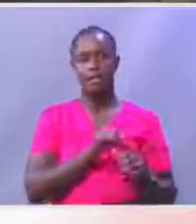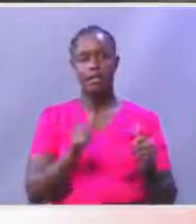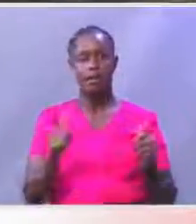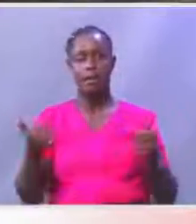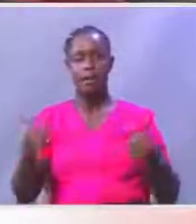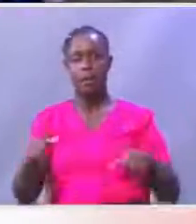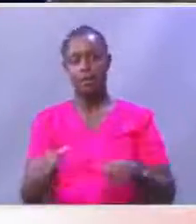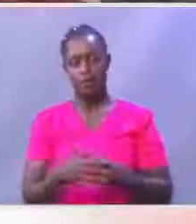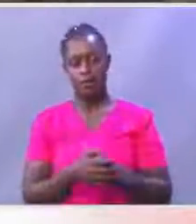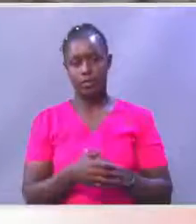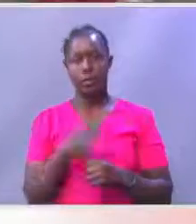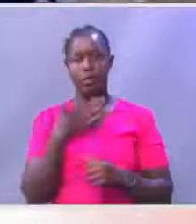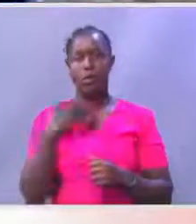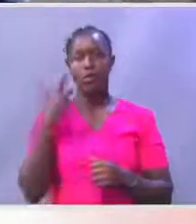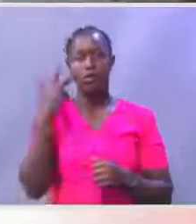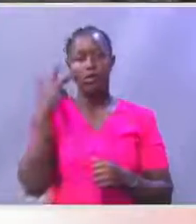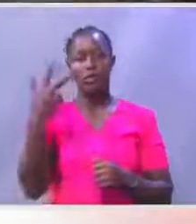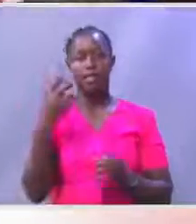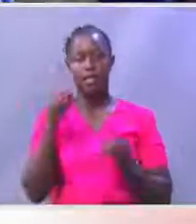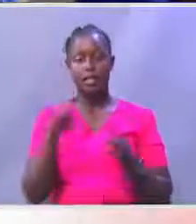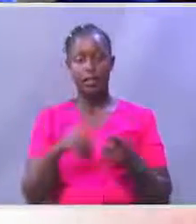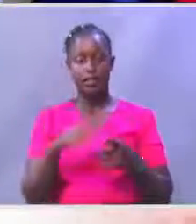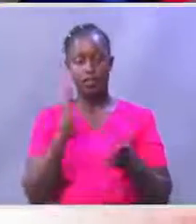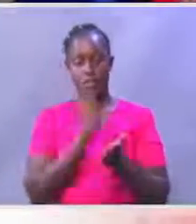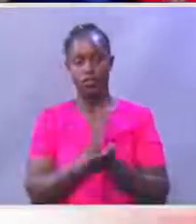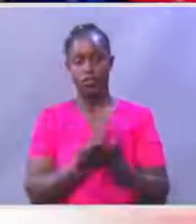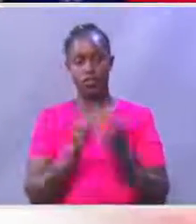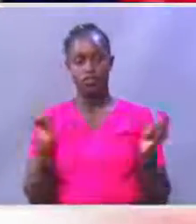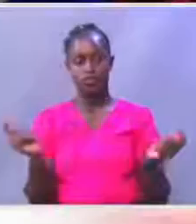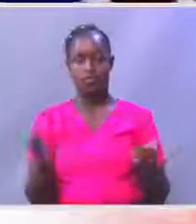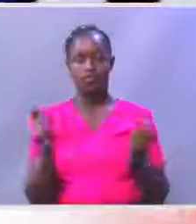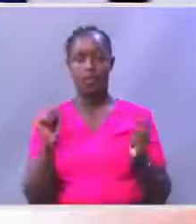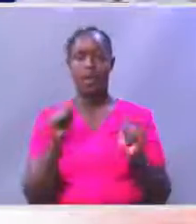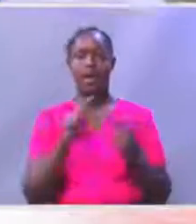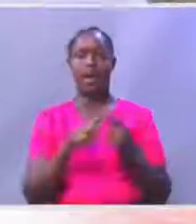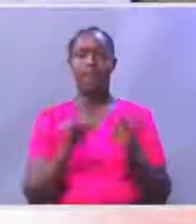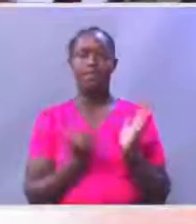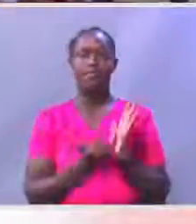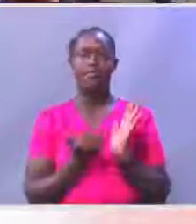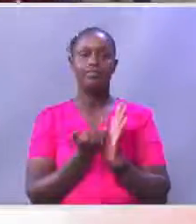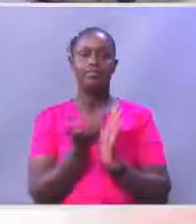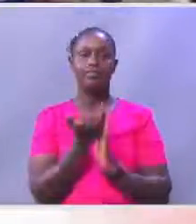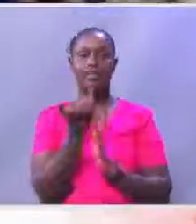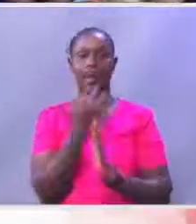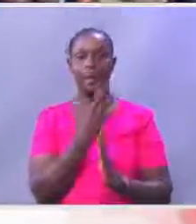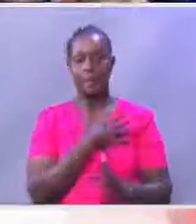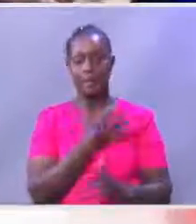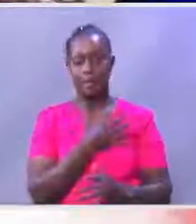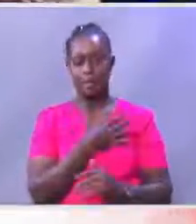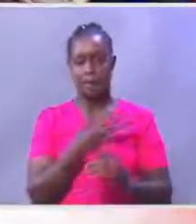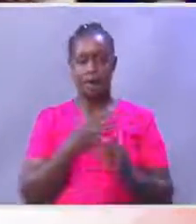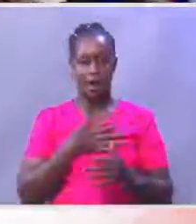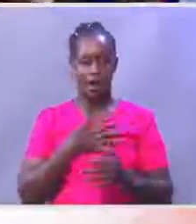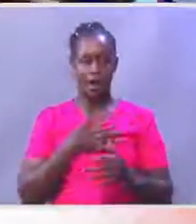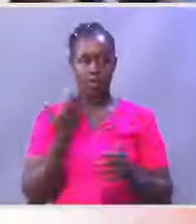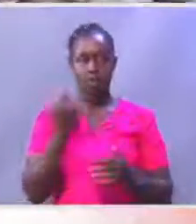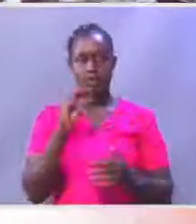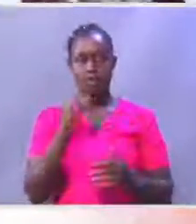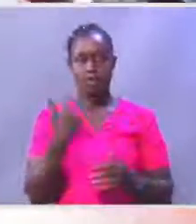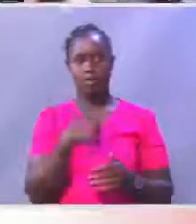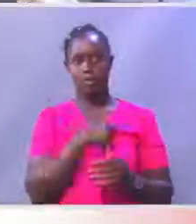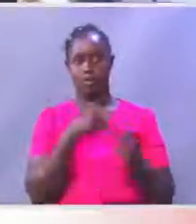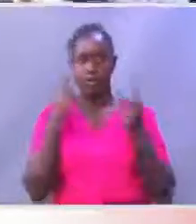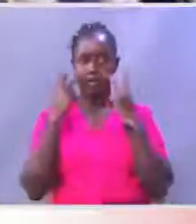kuona kama mambo ya ufugaji inafaidisha watu wetu. Kwa hivyo tutaangalia